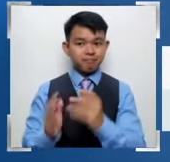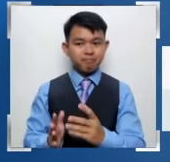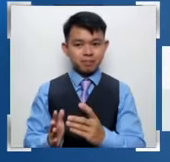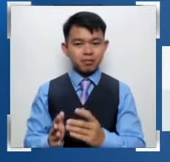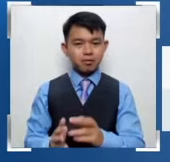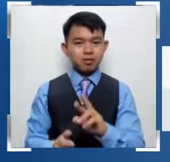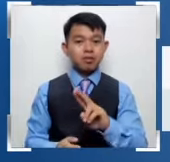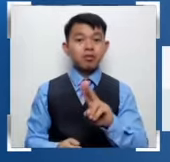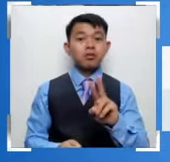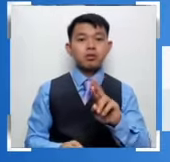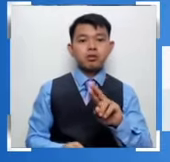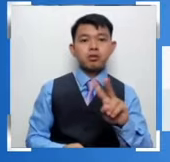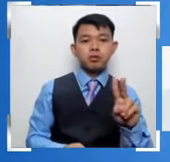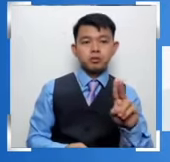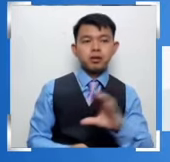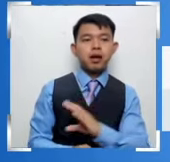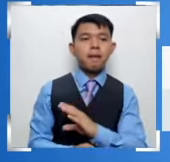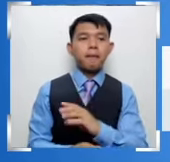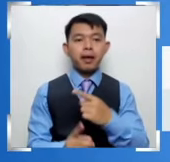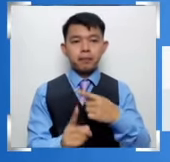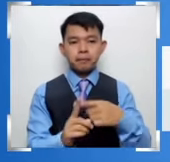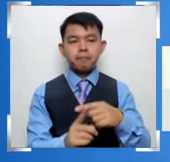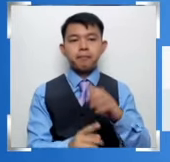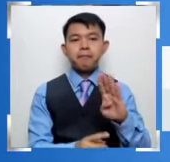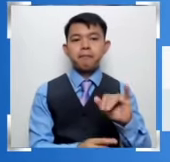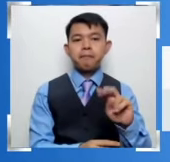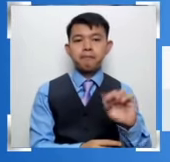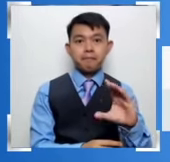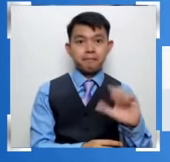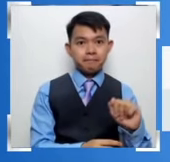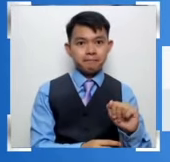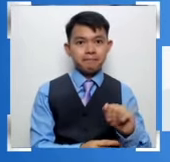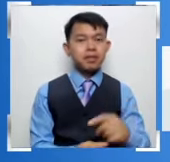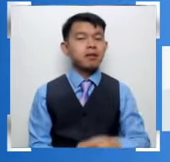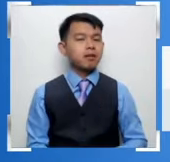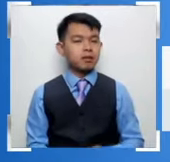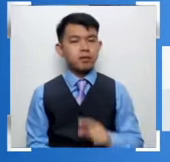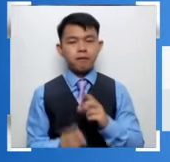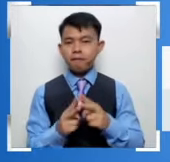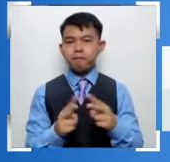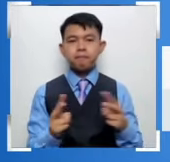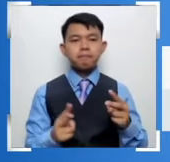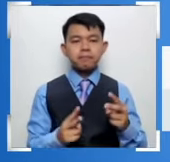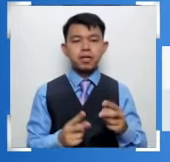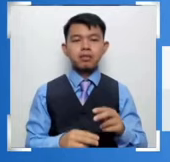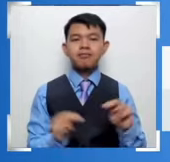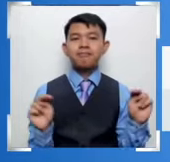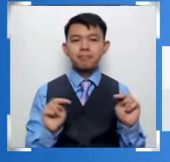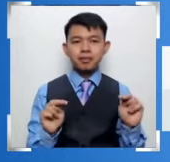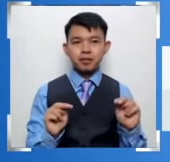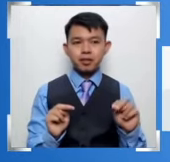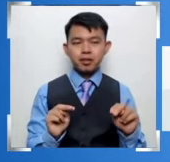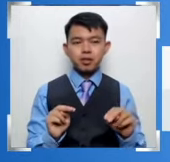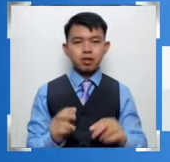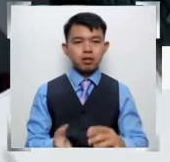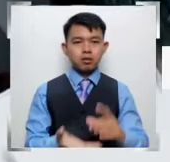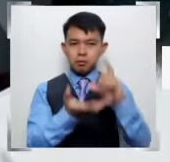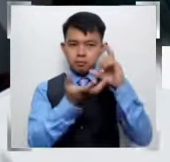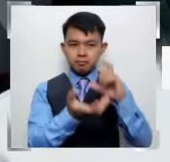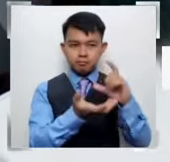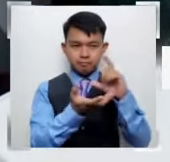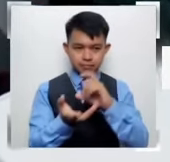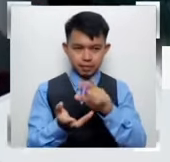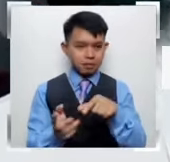at Bianca Umali. Very raw and natural ang dating ng kanilang first ever cover shoot together sa isang magazine.